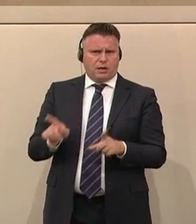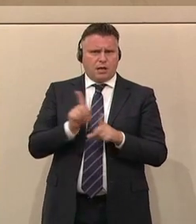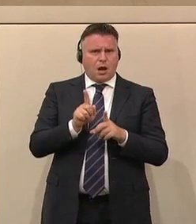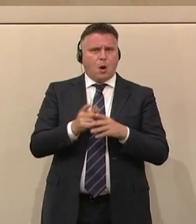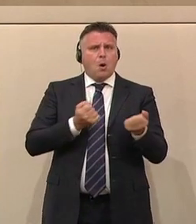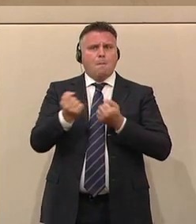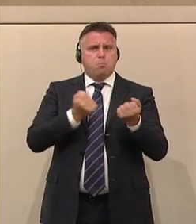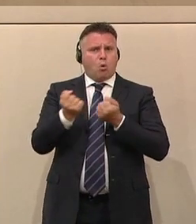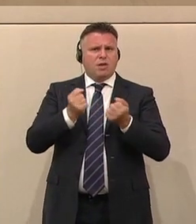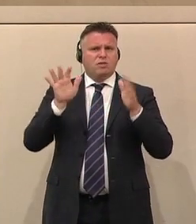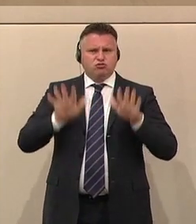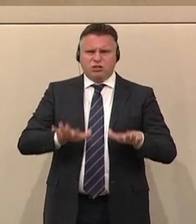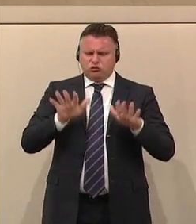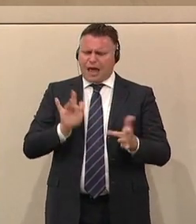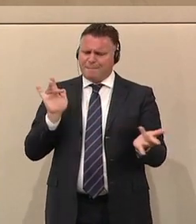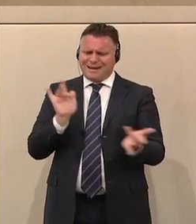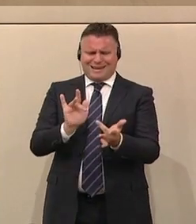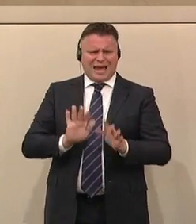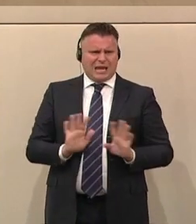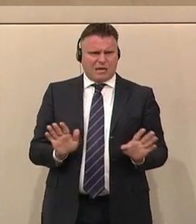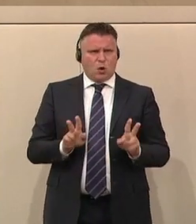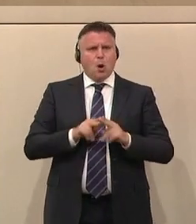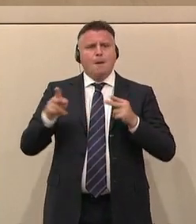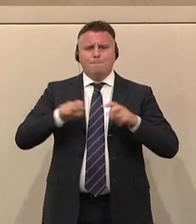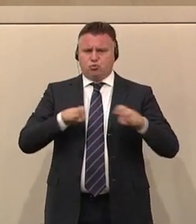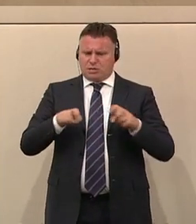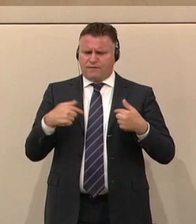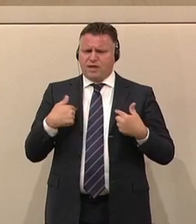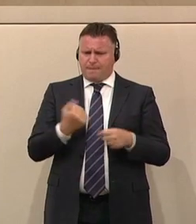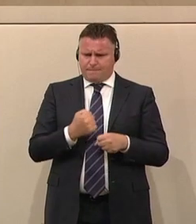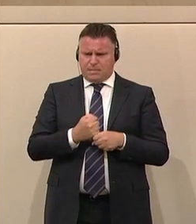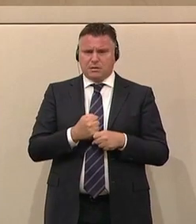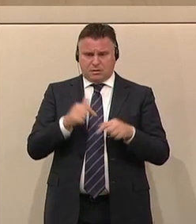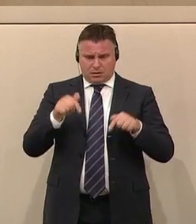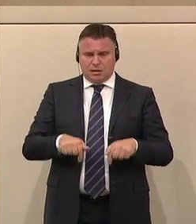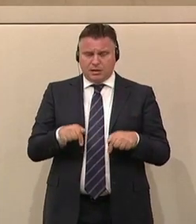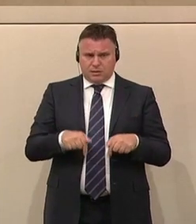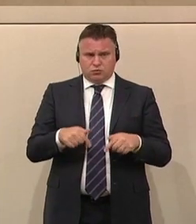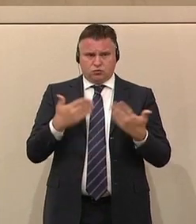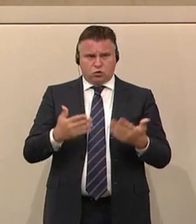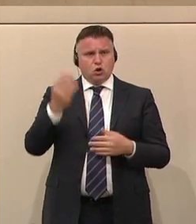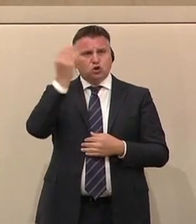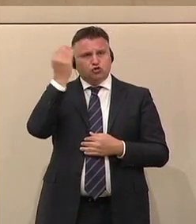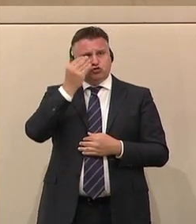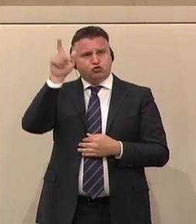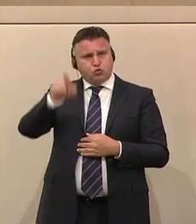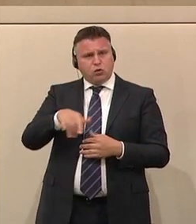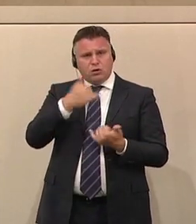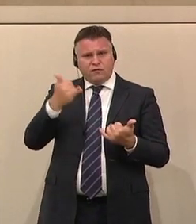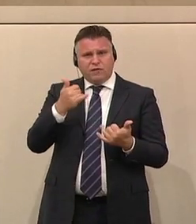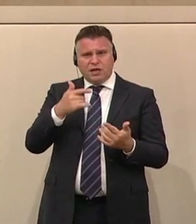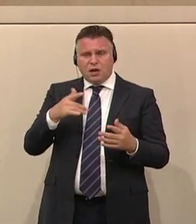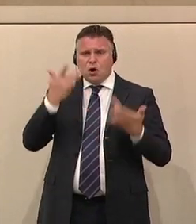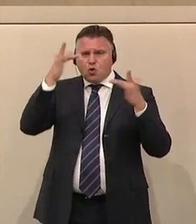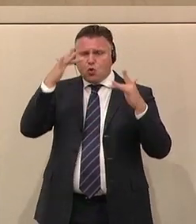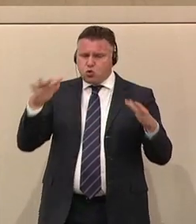den politischen Islam bekennen. Und das macht diese Bundesregierung. Wir haben Probleme, wenn es in Schulen einen Kampf der